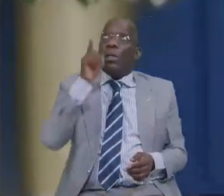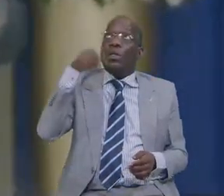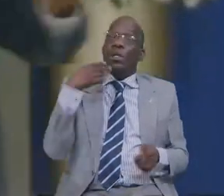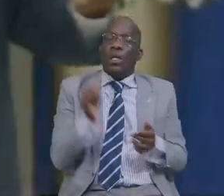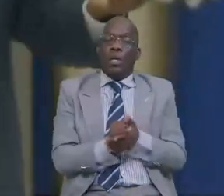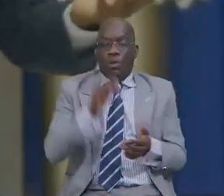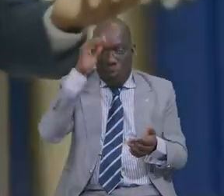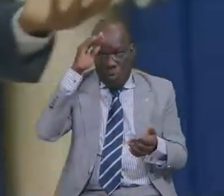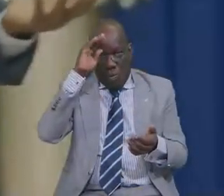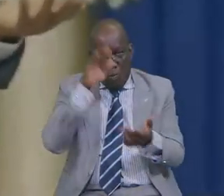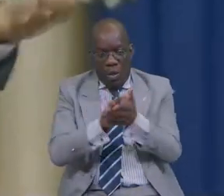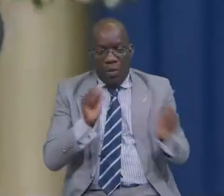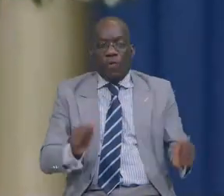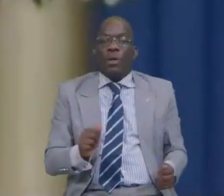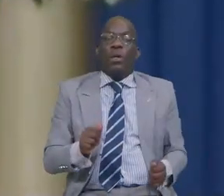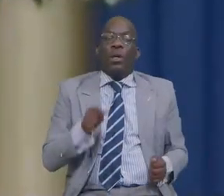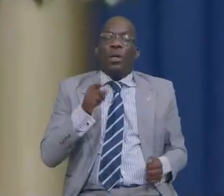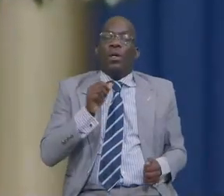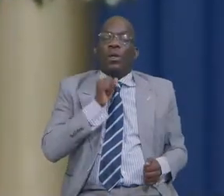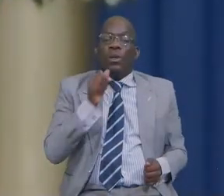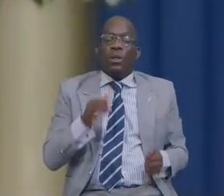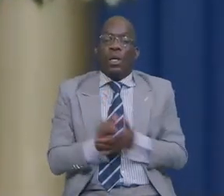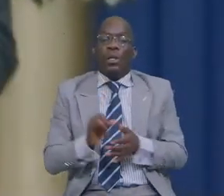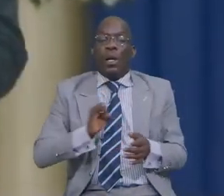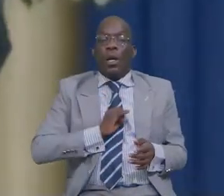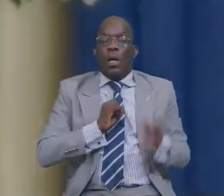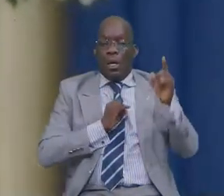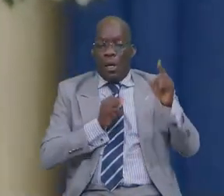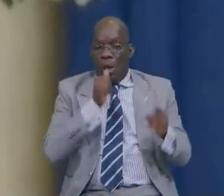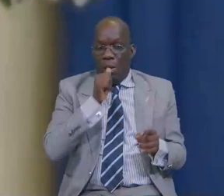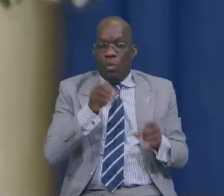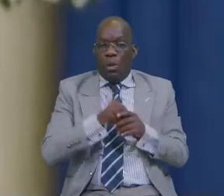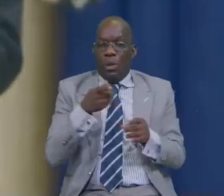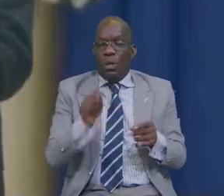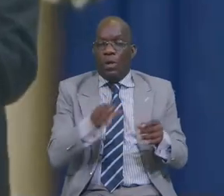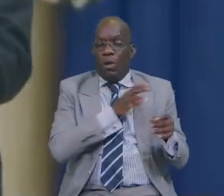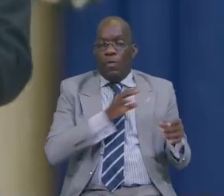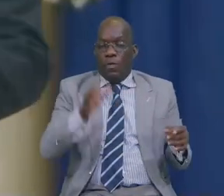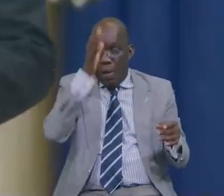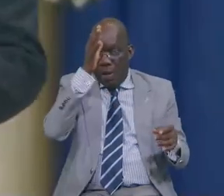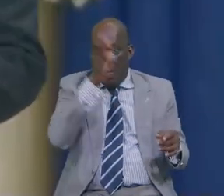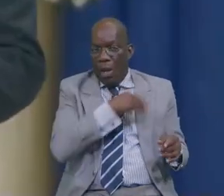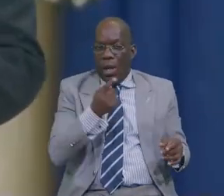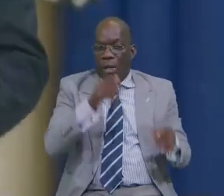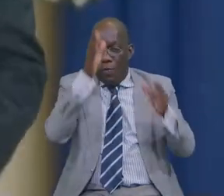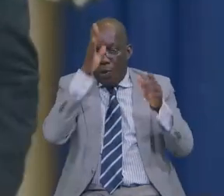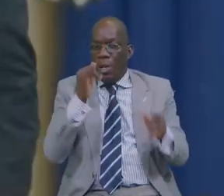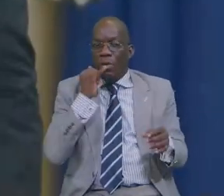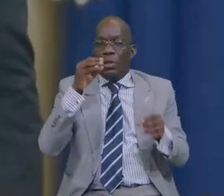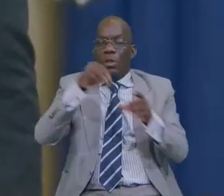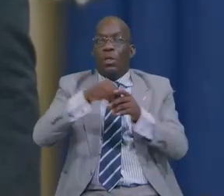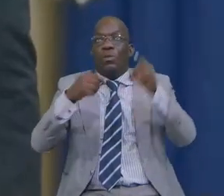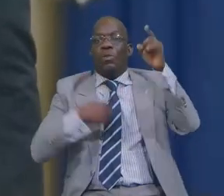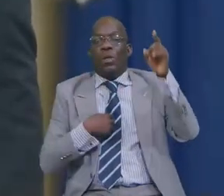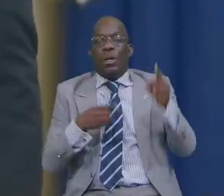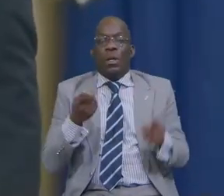Ne crois-tu pas que je suis dans le Père et que le Père est en moi? Les paroles